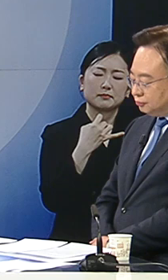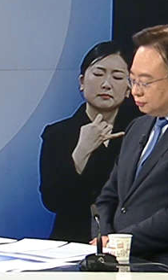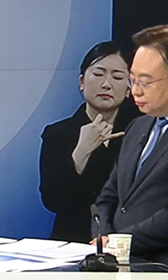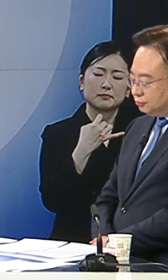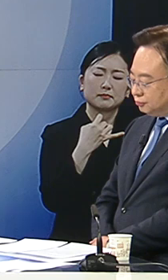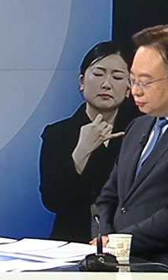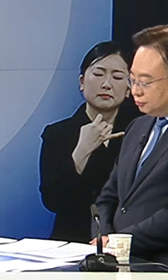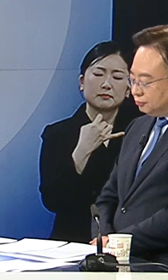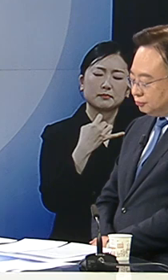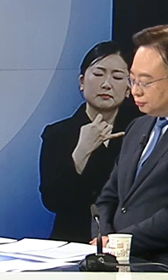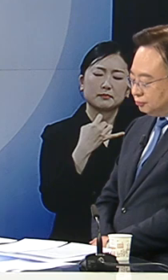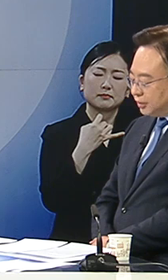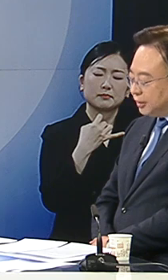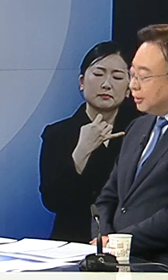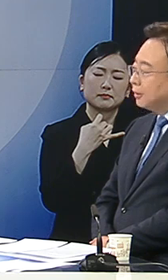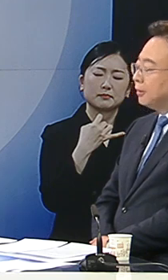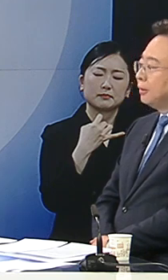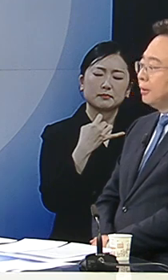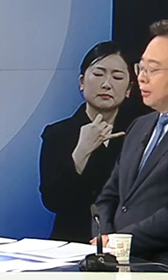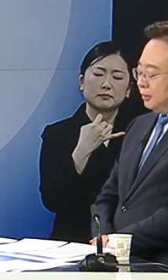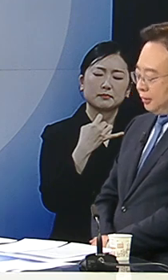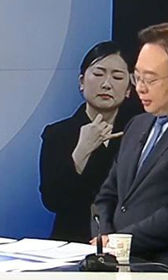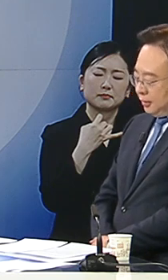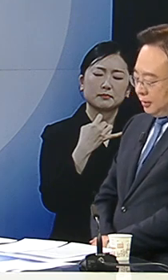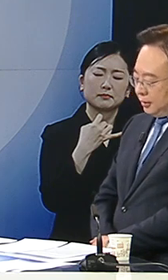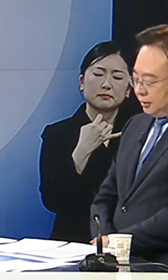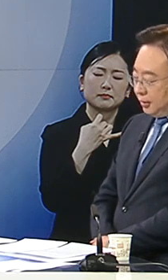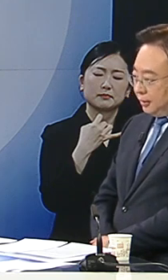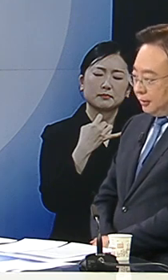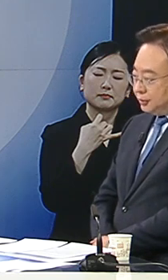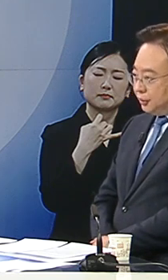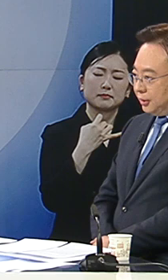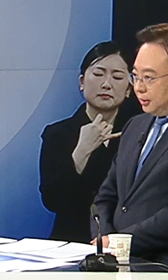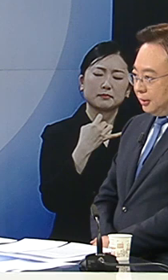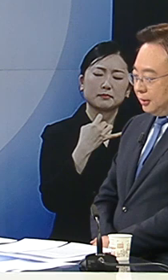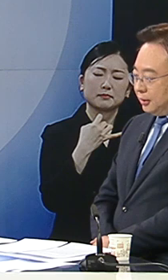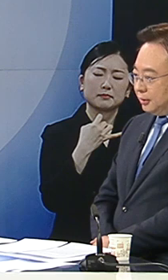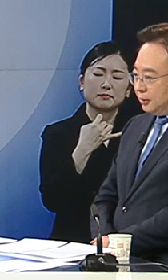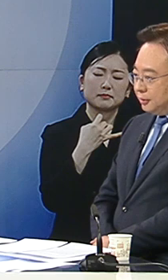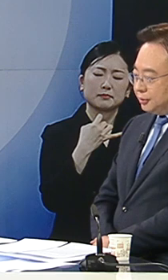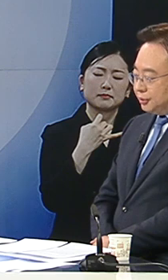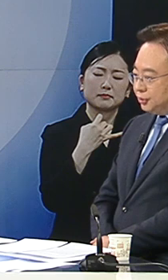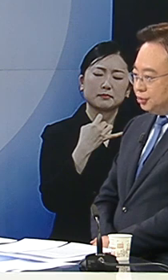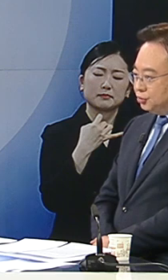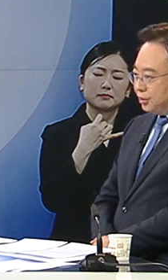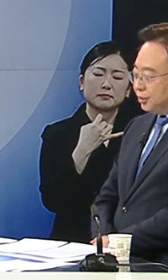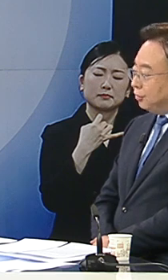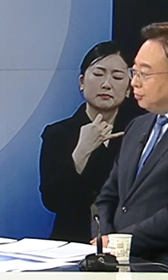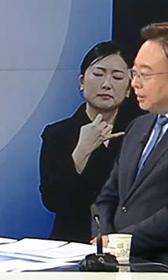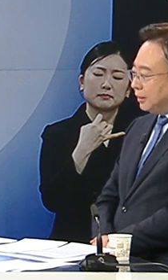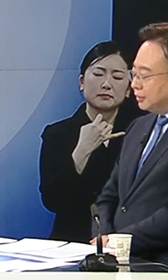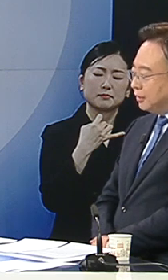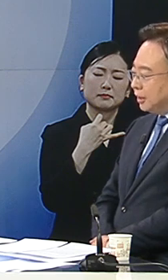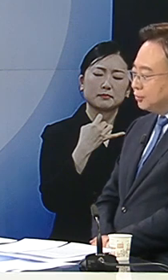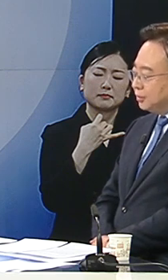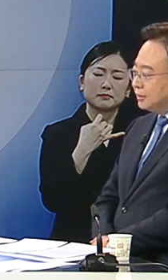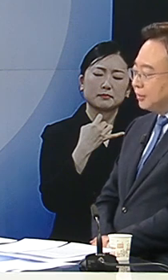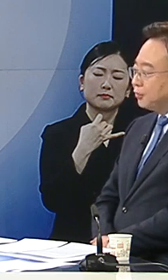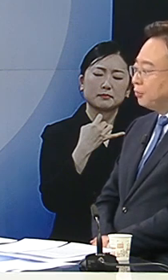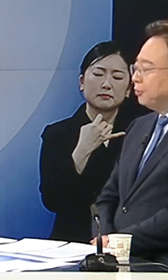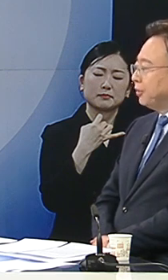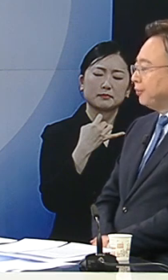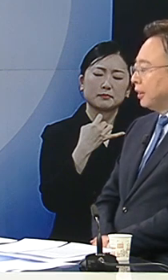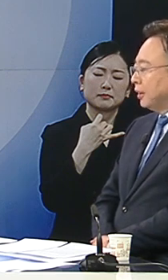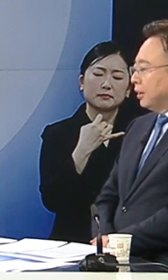확보할 수 있을 거라고, 지역에서 이제 의사들을 네. 확보할 수 있을 거라고 좀 보시나요? 그러니까 저희가 이제 선진국의 경험이나 저희가 가지고